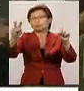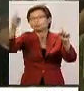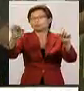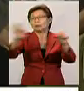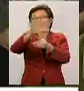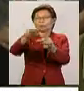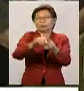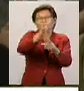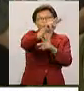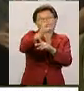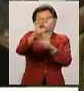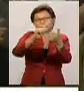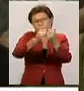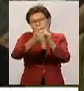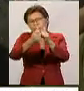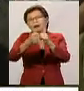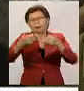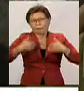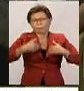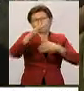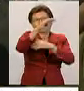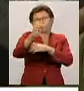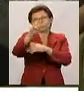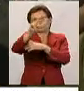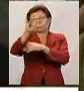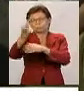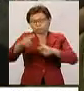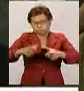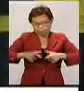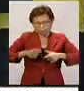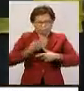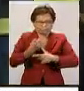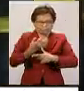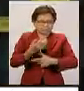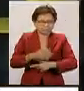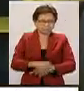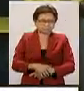membabitkan 29 jenis sukan menawarkan 427 pingat emas.